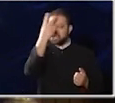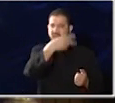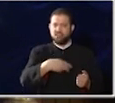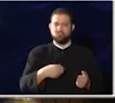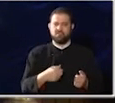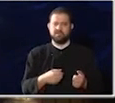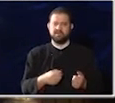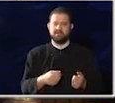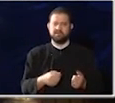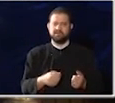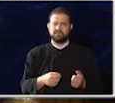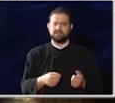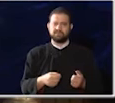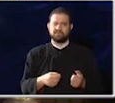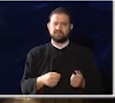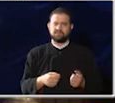dăm seama,